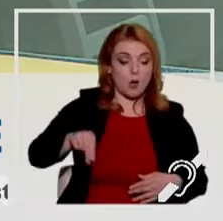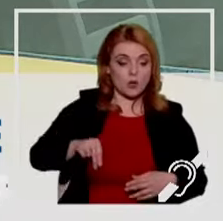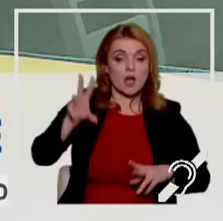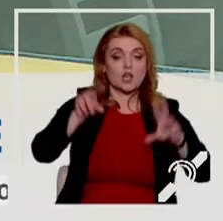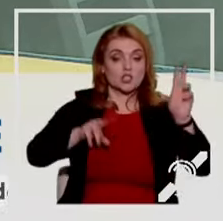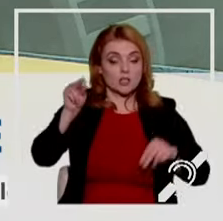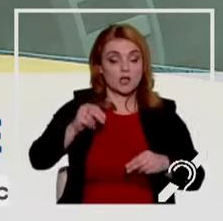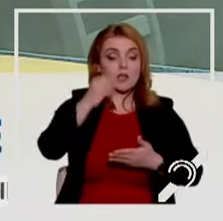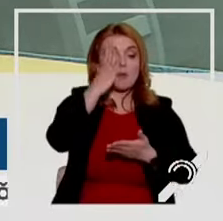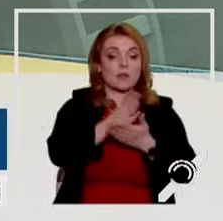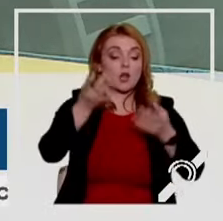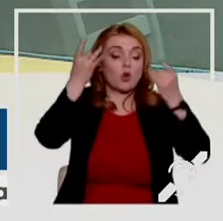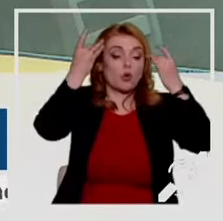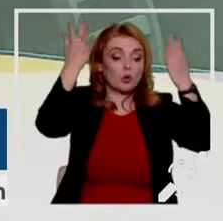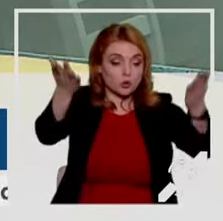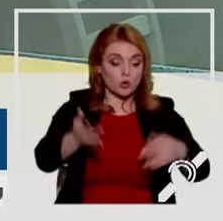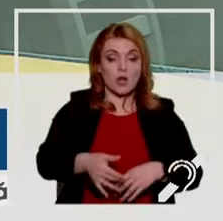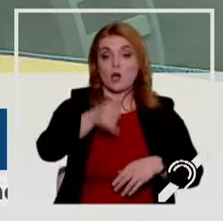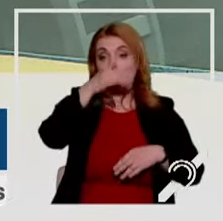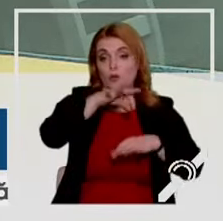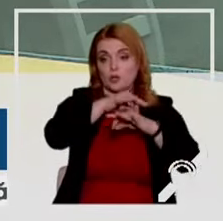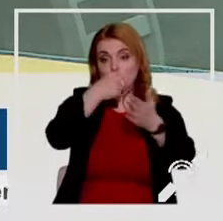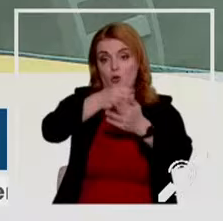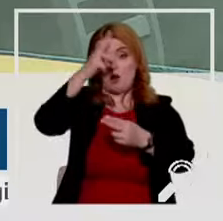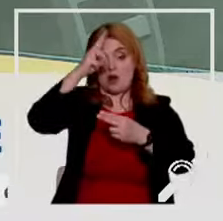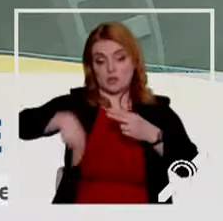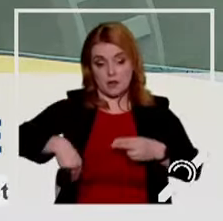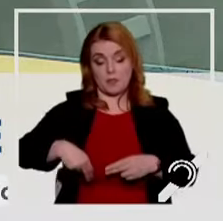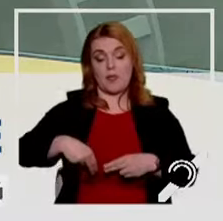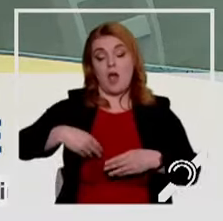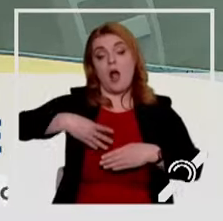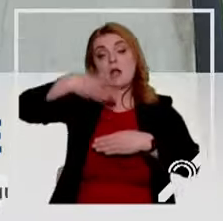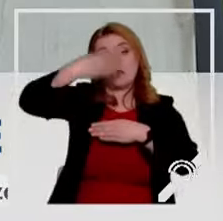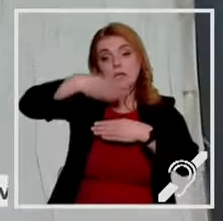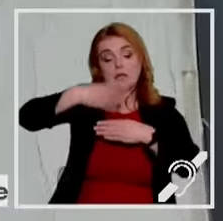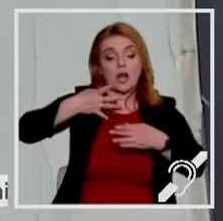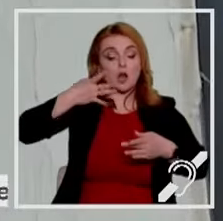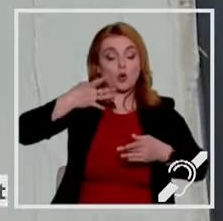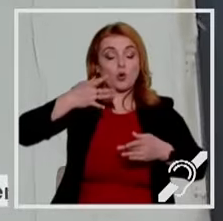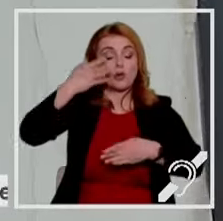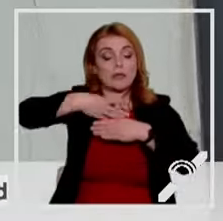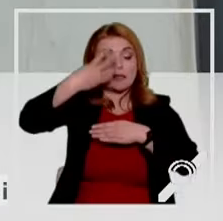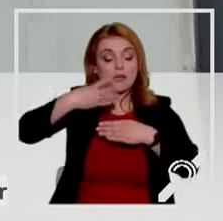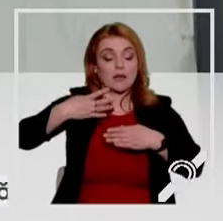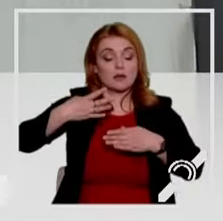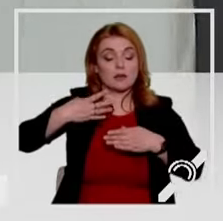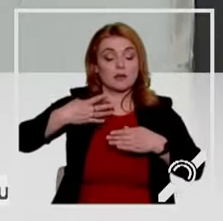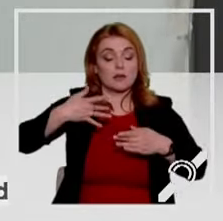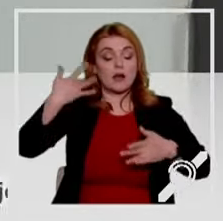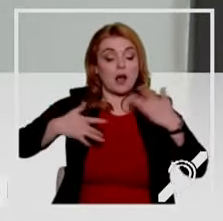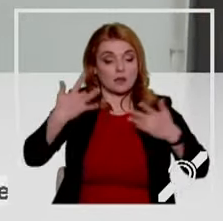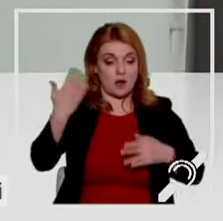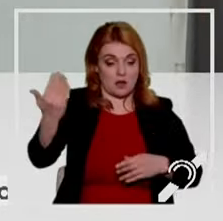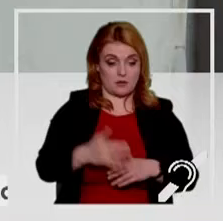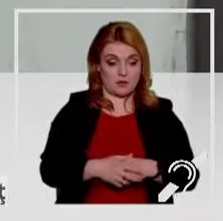culturală, nu se poate duce la bun sfârșit un sediu al unui teatru unde au mai rămas 5-6 luni de lucru maxim. Noi suntem